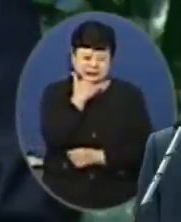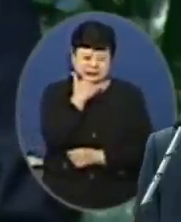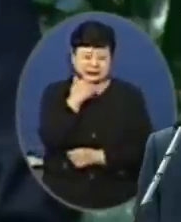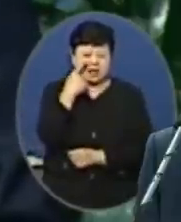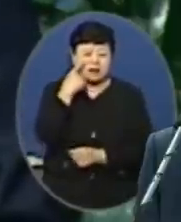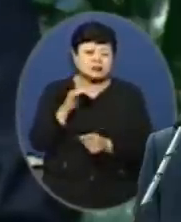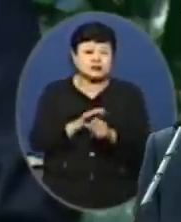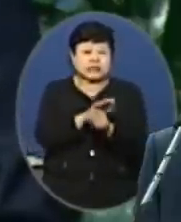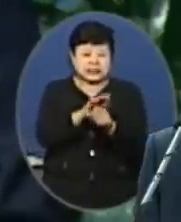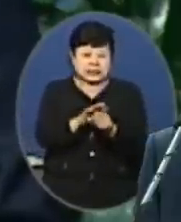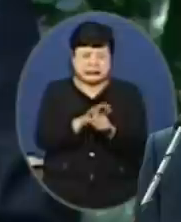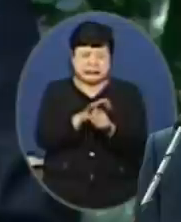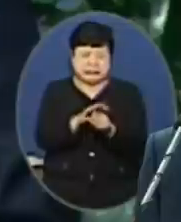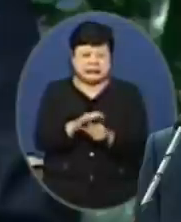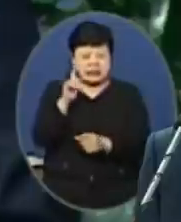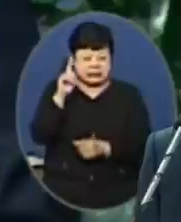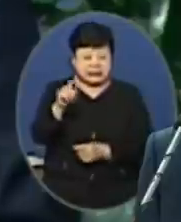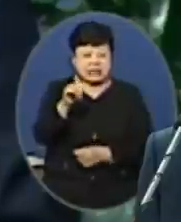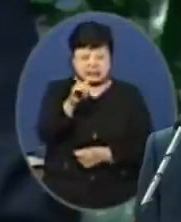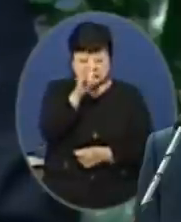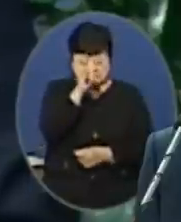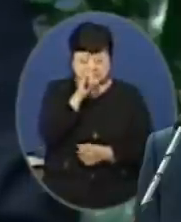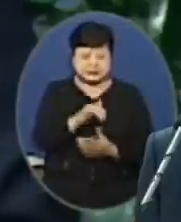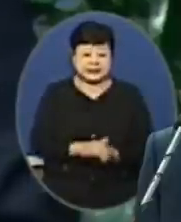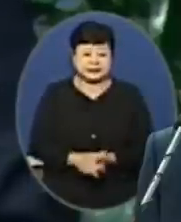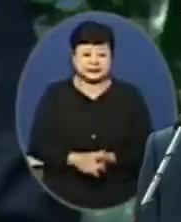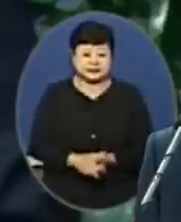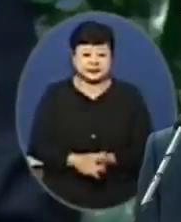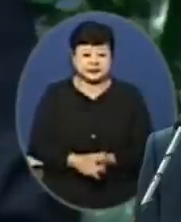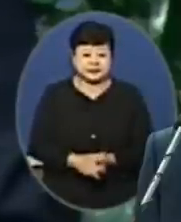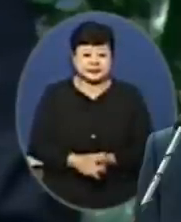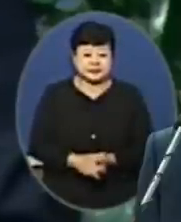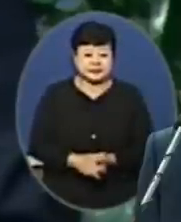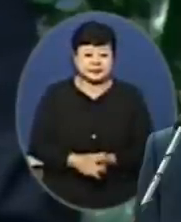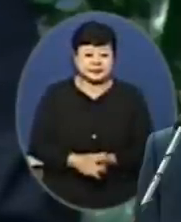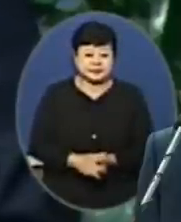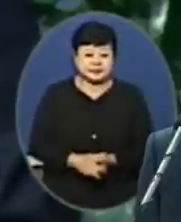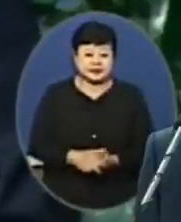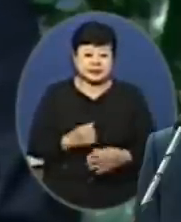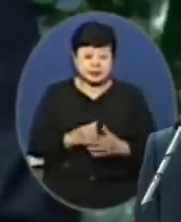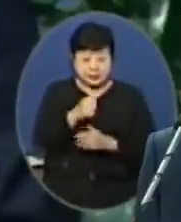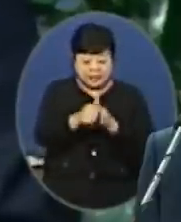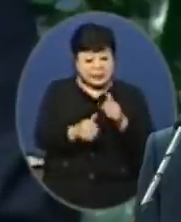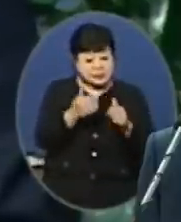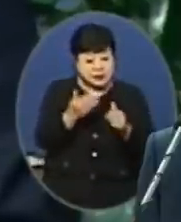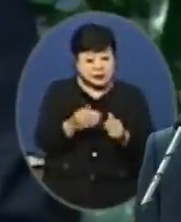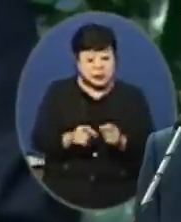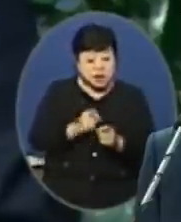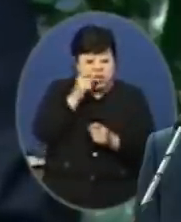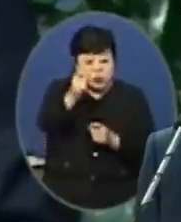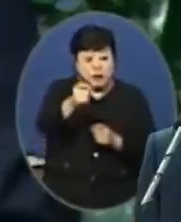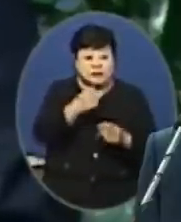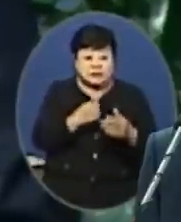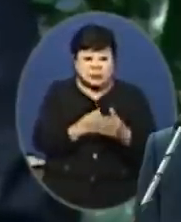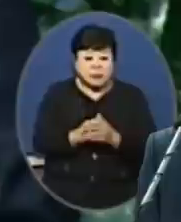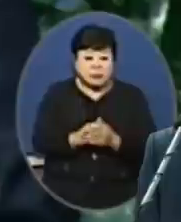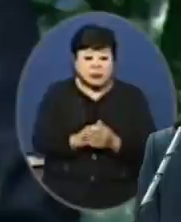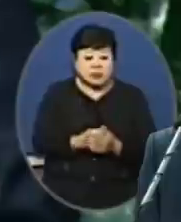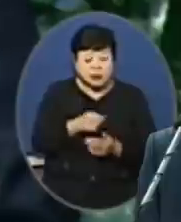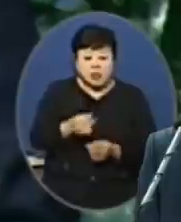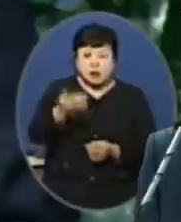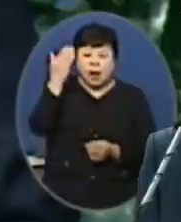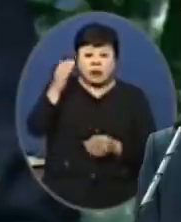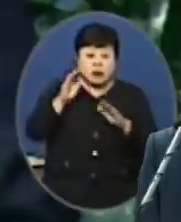비참한 내일이 다가오게 되는 것입니다. 그러므로 하나님께서는 영원하심으로 우리의